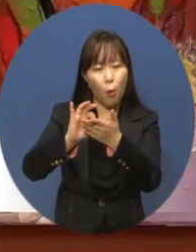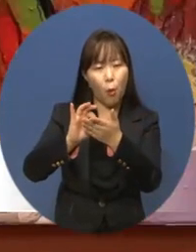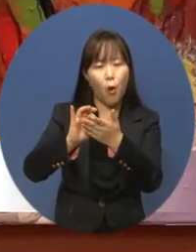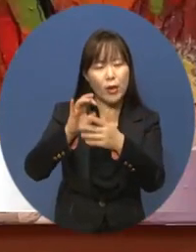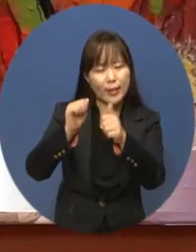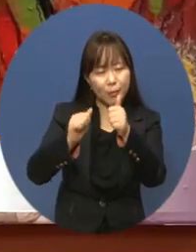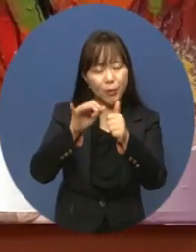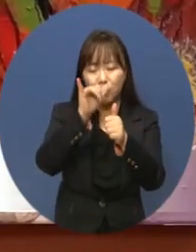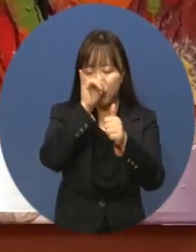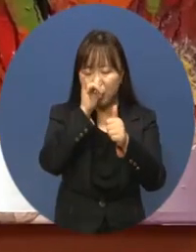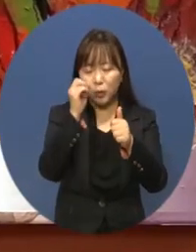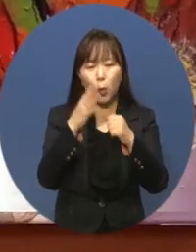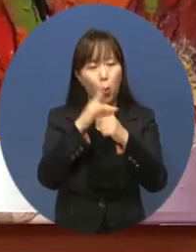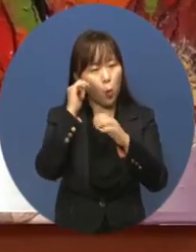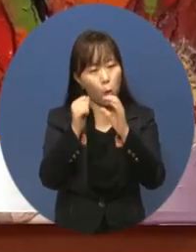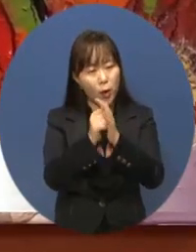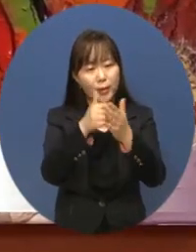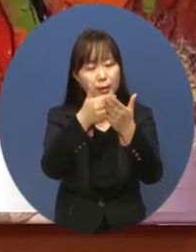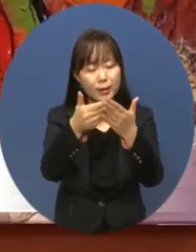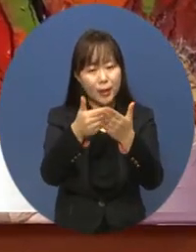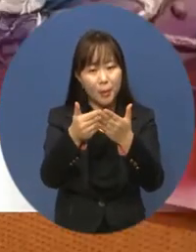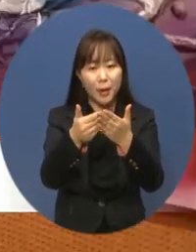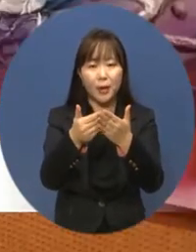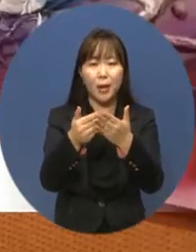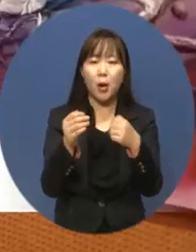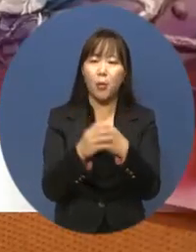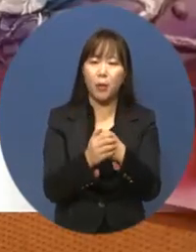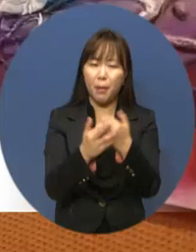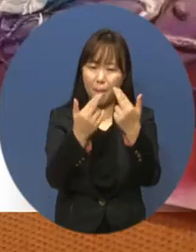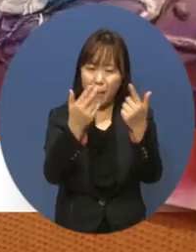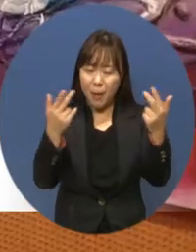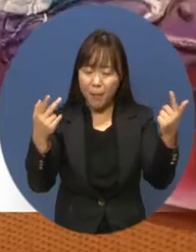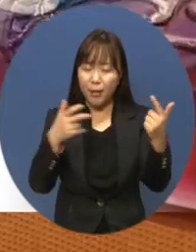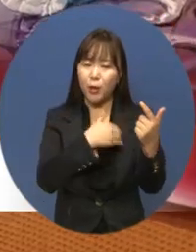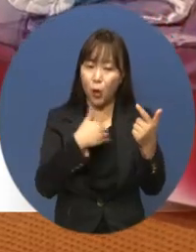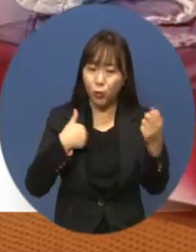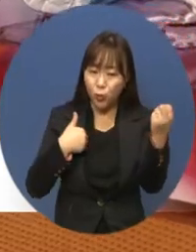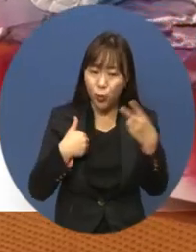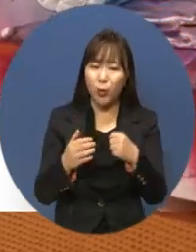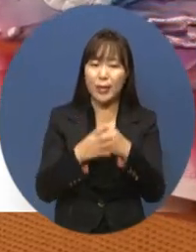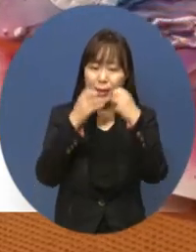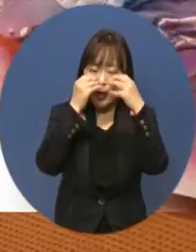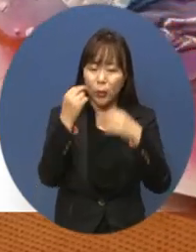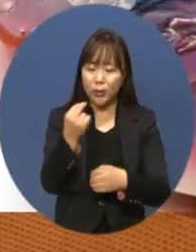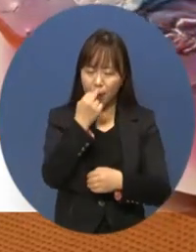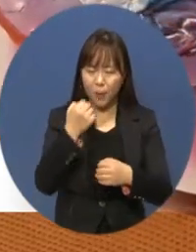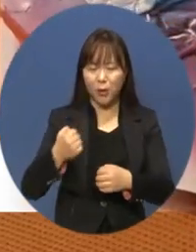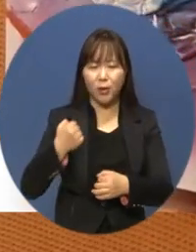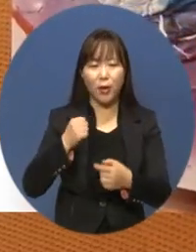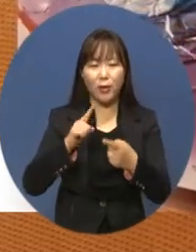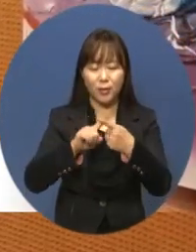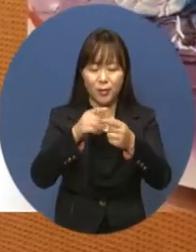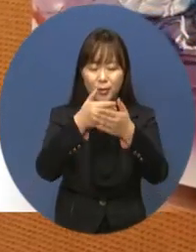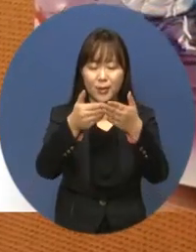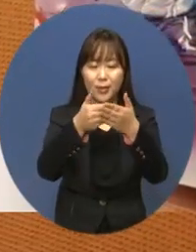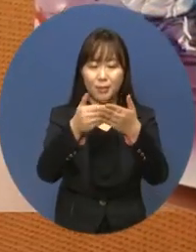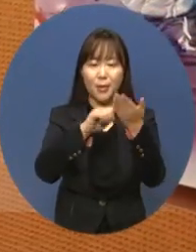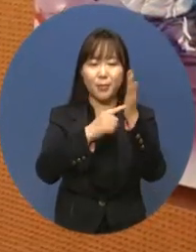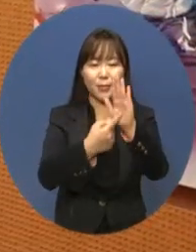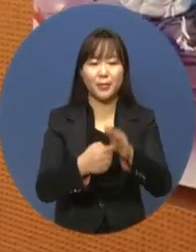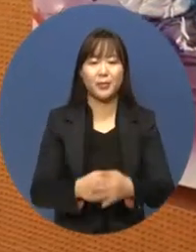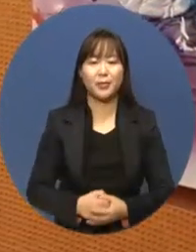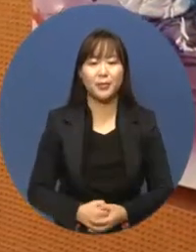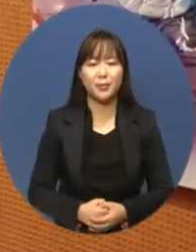실험적이고 독창적인 작품들이 여백을 주는 여유로움 그리고 새로운 생명력을 화폭 속에